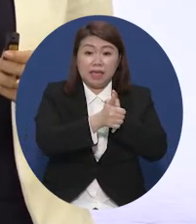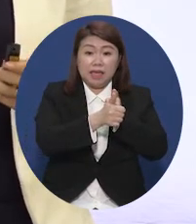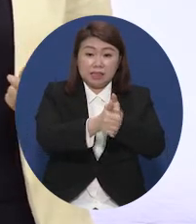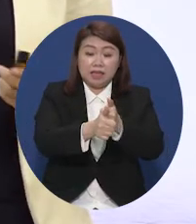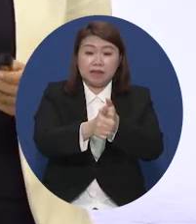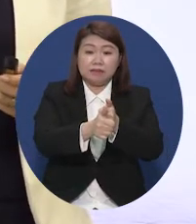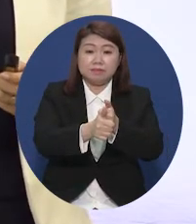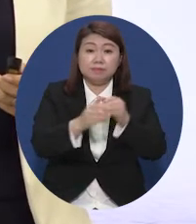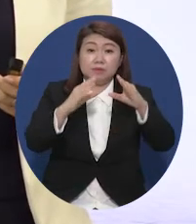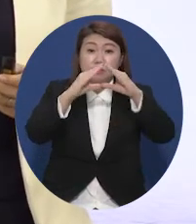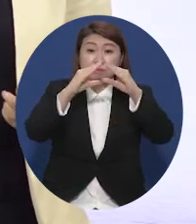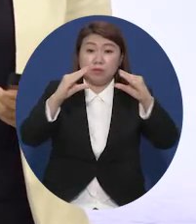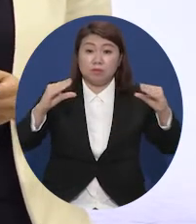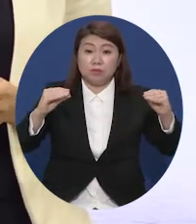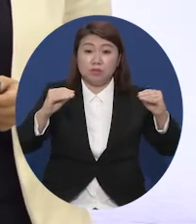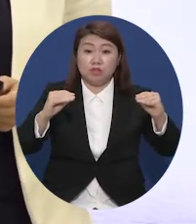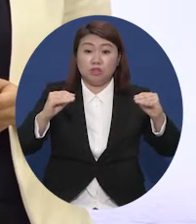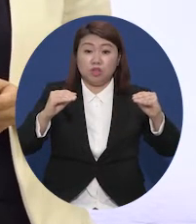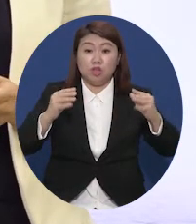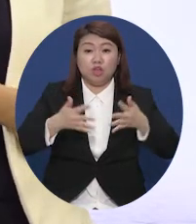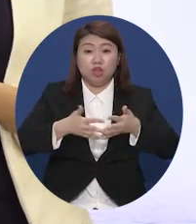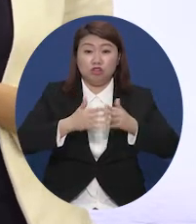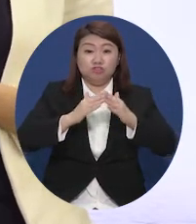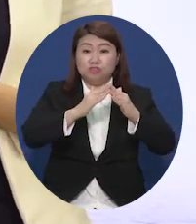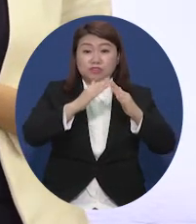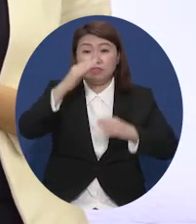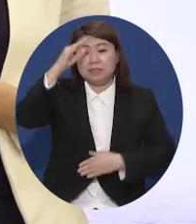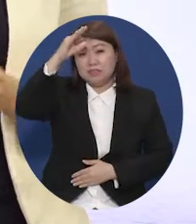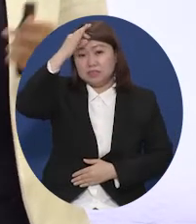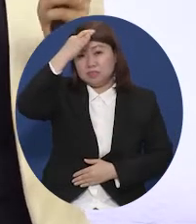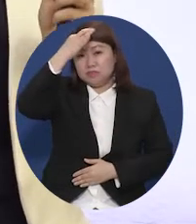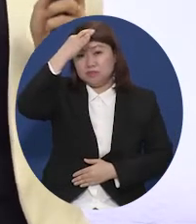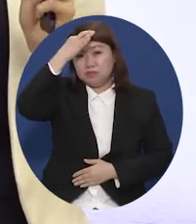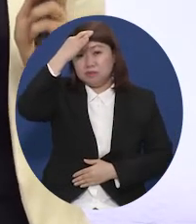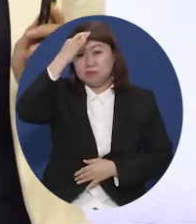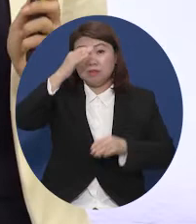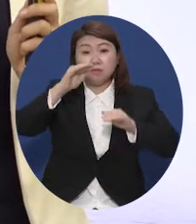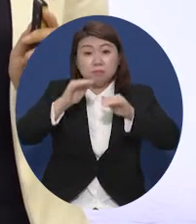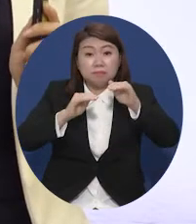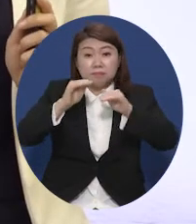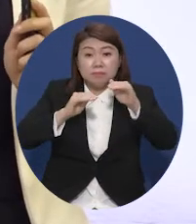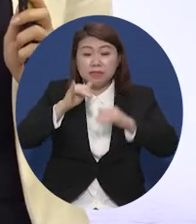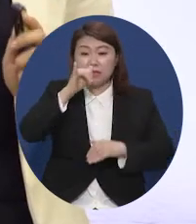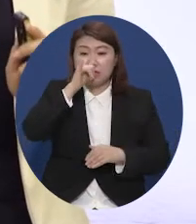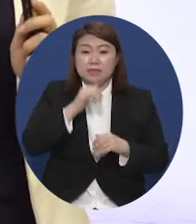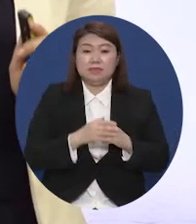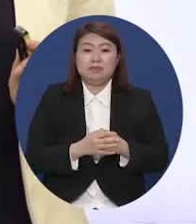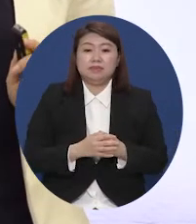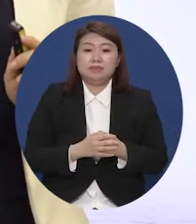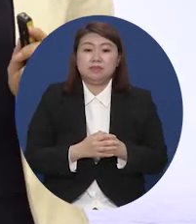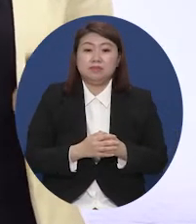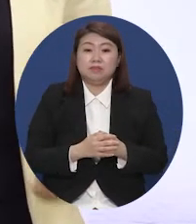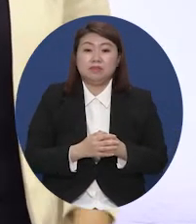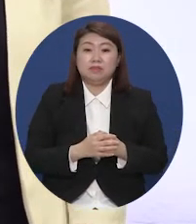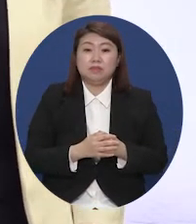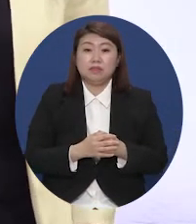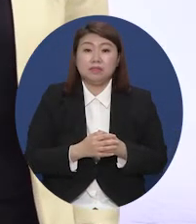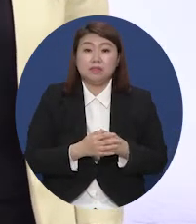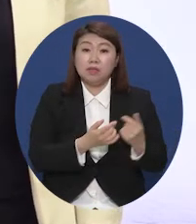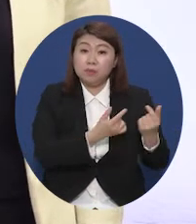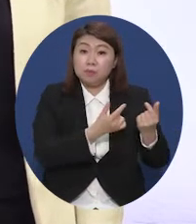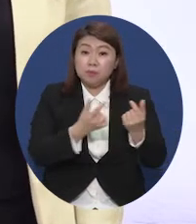따라서 이 마야 피라미드들도 그 건축술에 있어서 차이를 보입니다 이 마야 고전기 때 건설이 되었던